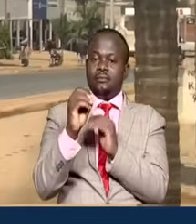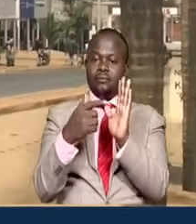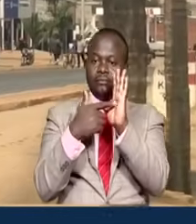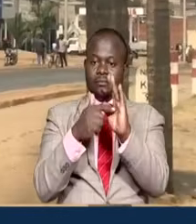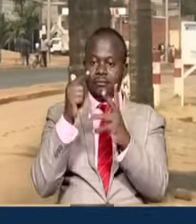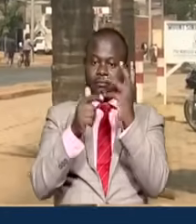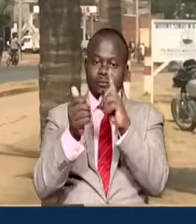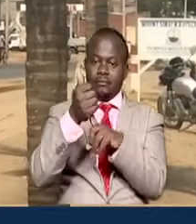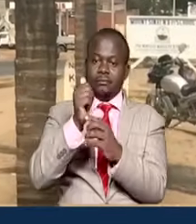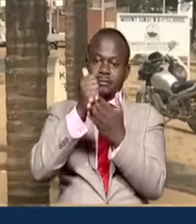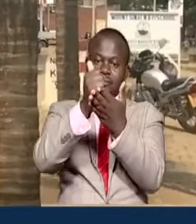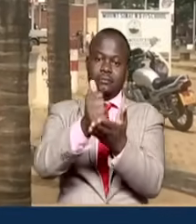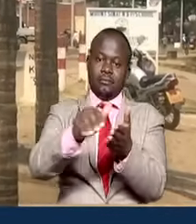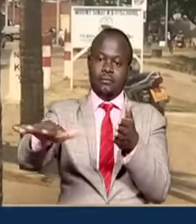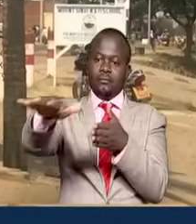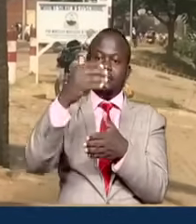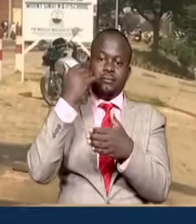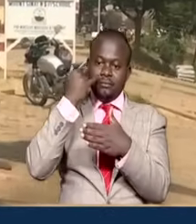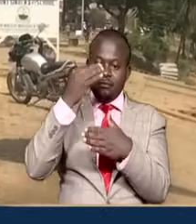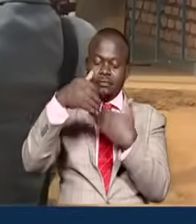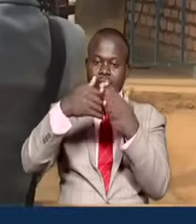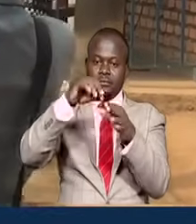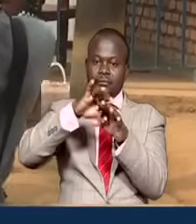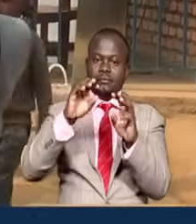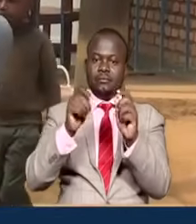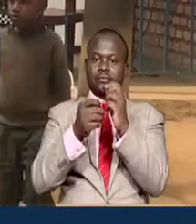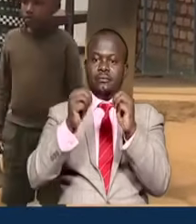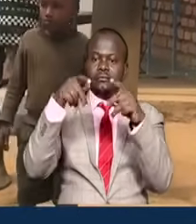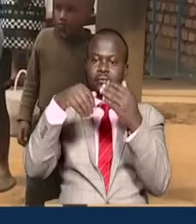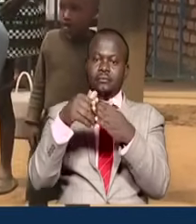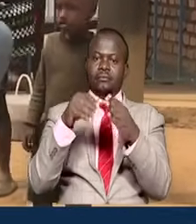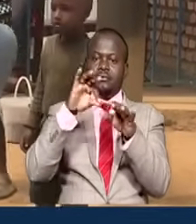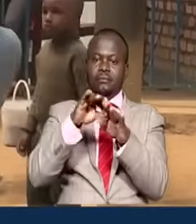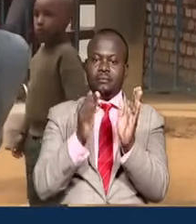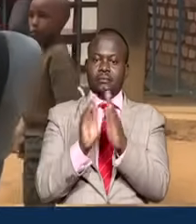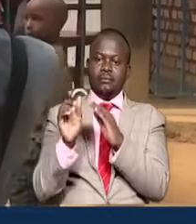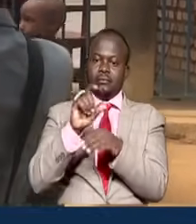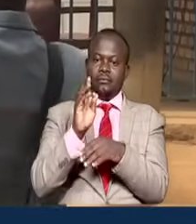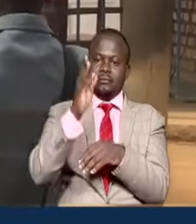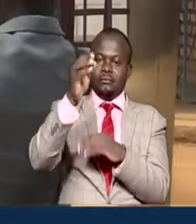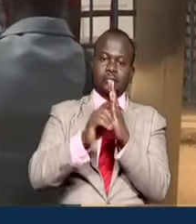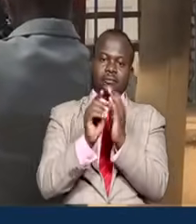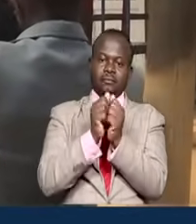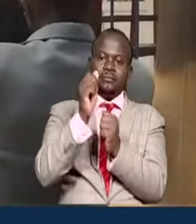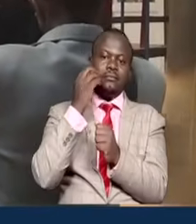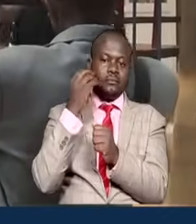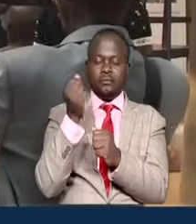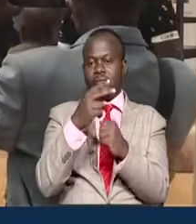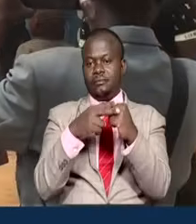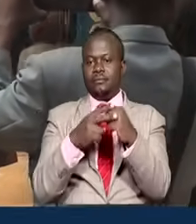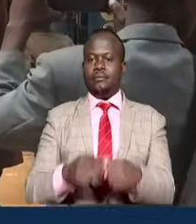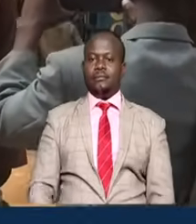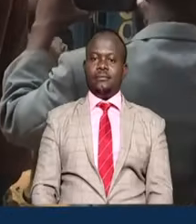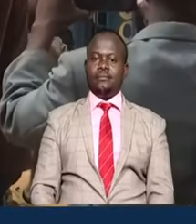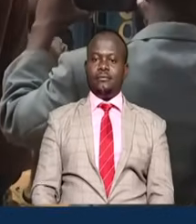ibyo azageza ku batuye aka karere naramuka atorewe kuba umudepite mu matora ateganijwe mu cyumweru gitaha tariki ya 15 Nyakanga. Manzi Claude mu